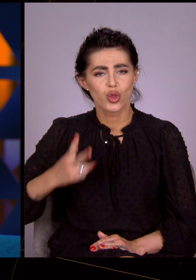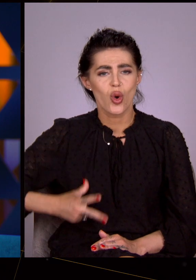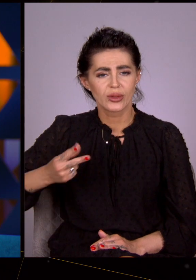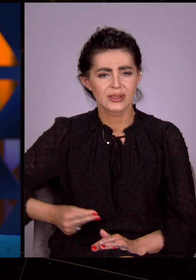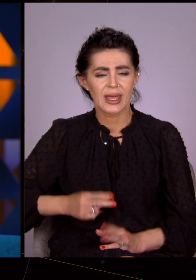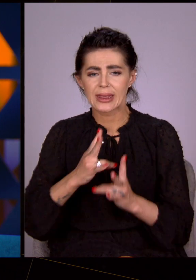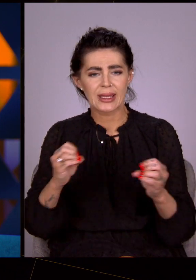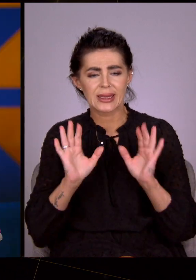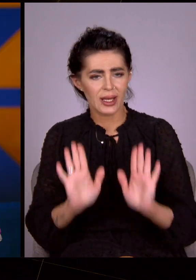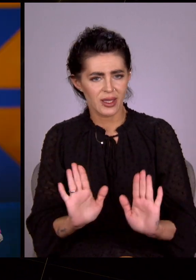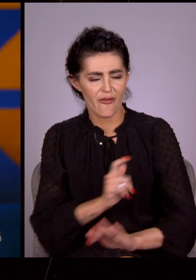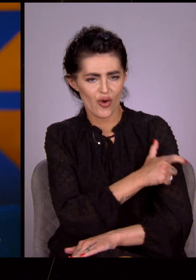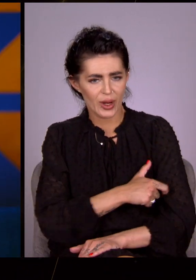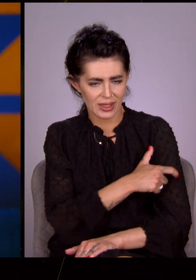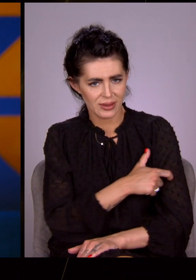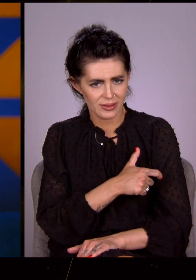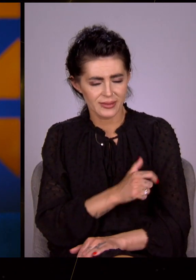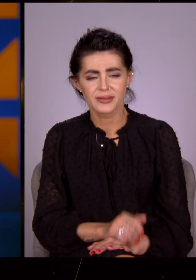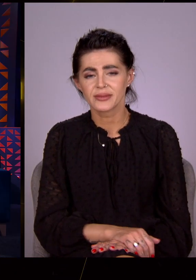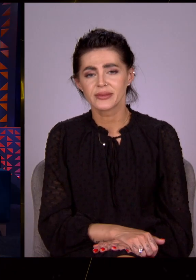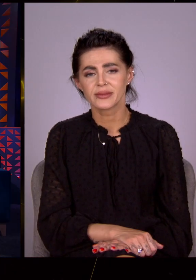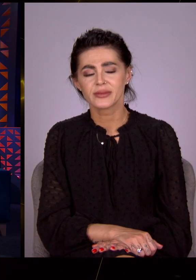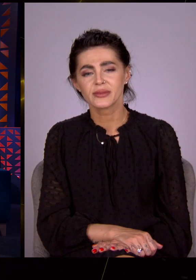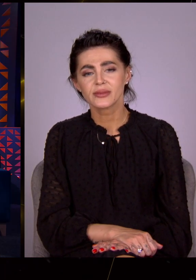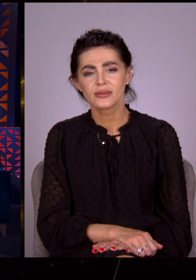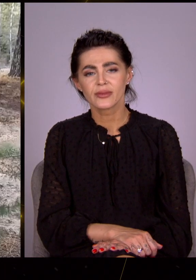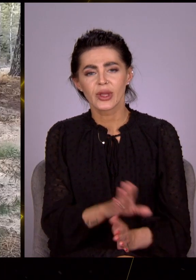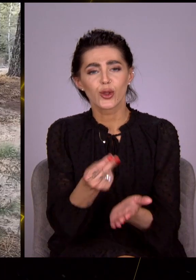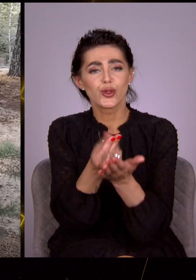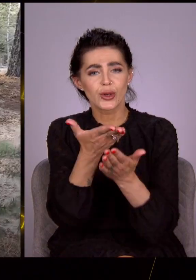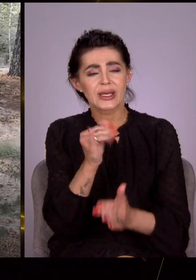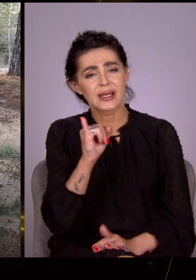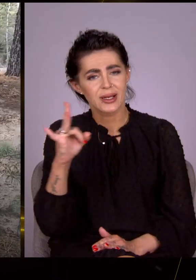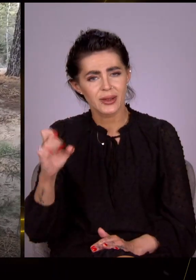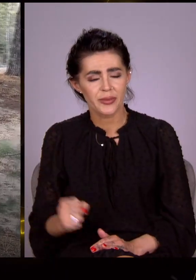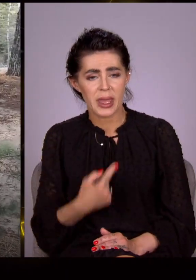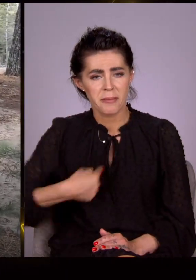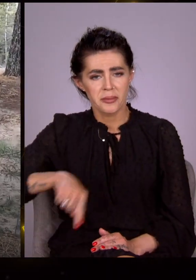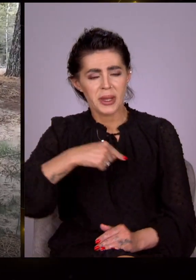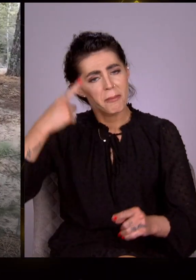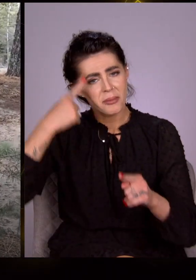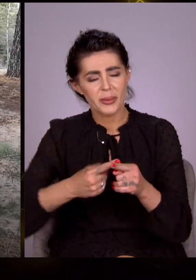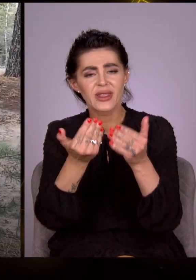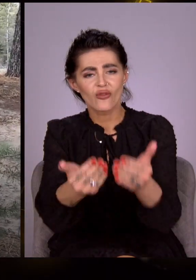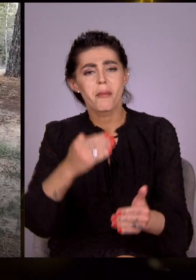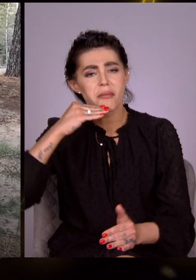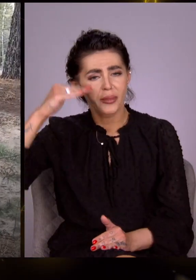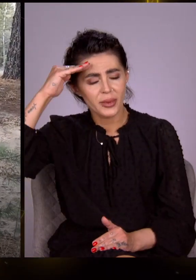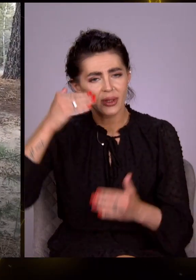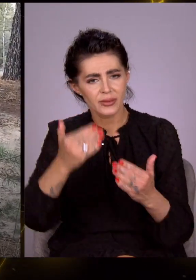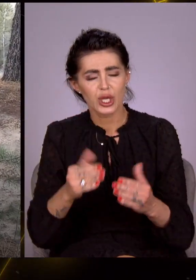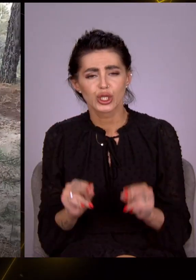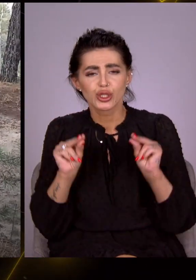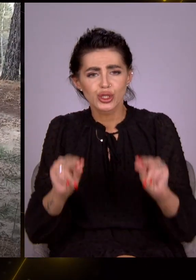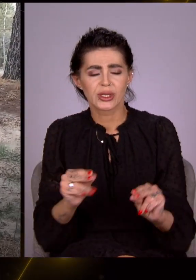волонтерка. Давайте подивимося. Дорога Іринко, ми, побратими твого батька, щиро вдячні за все, що